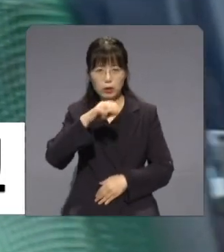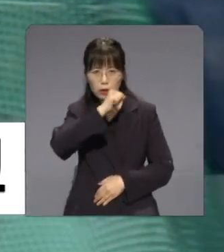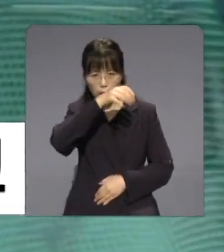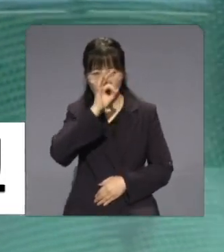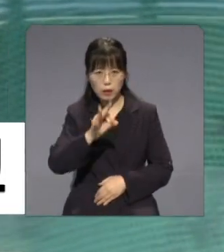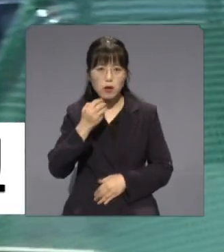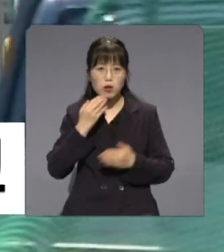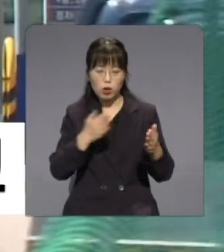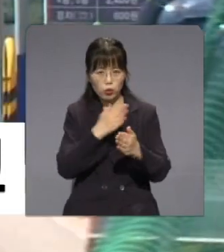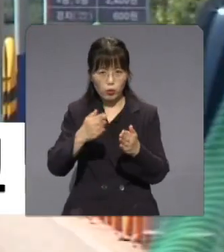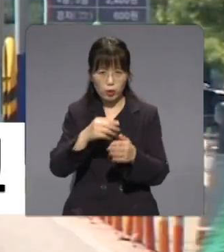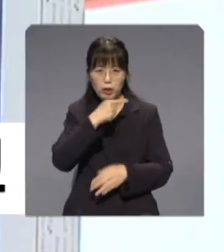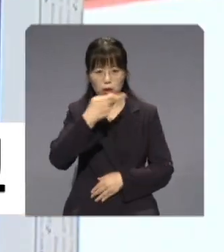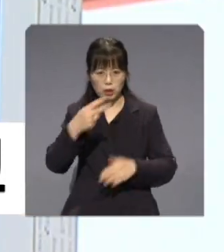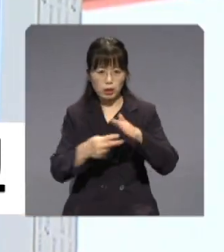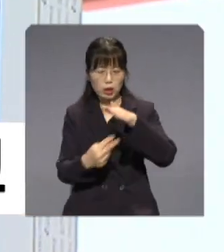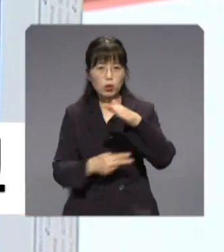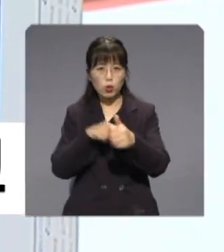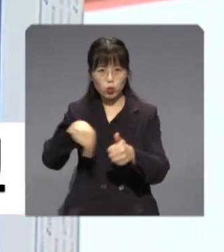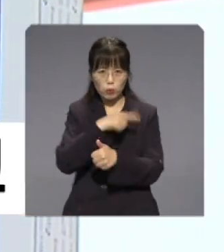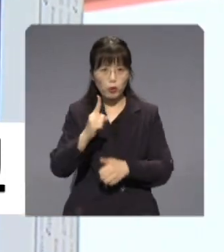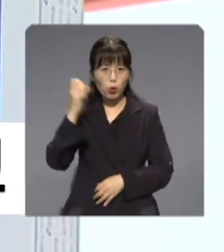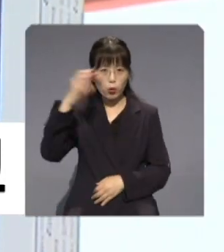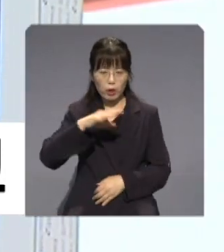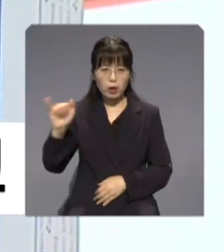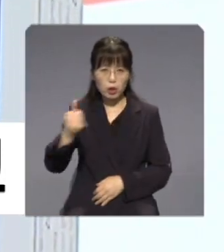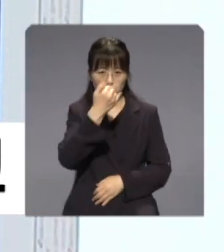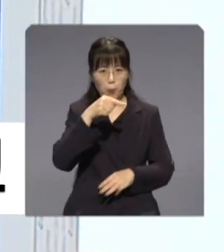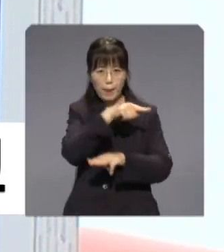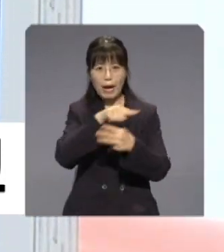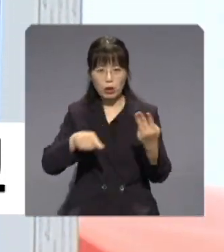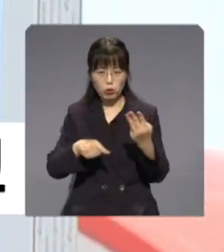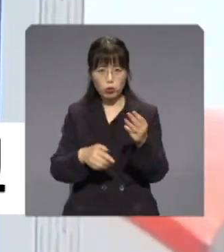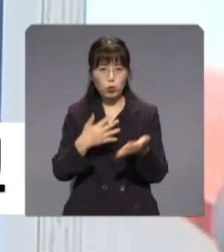예산은 경기도와 일산대교 주변 고양, 김포, 파주